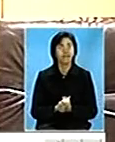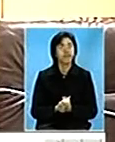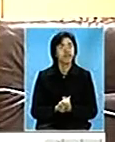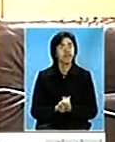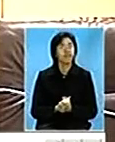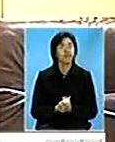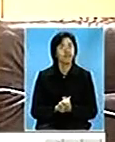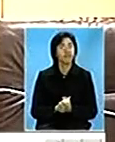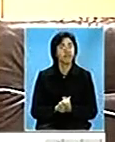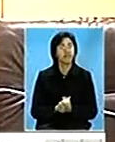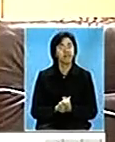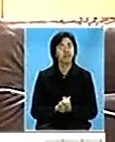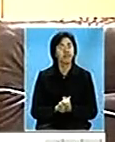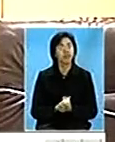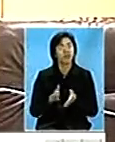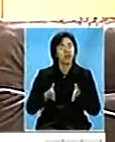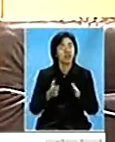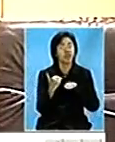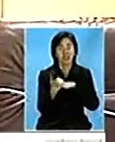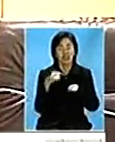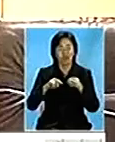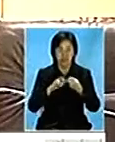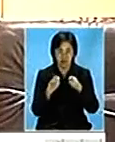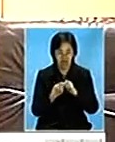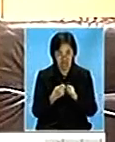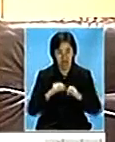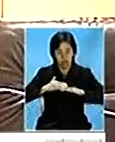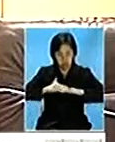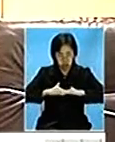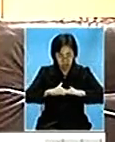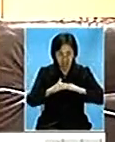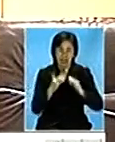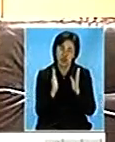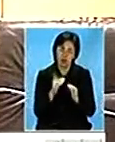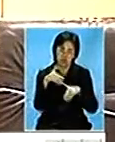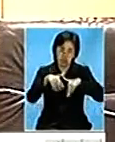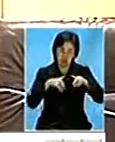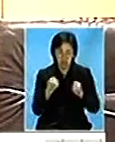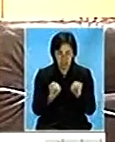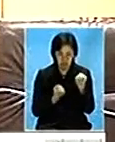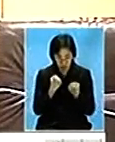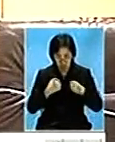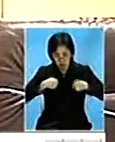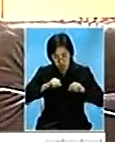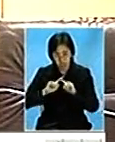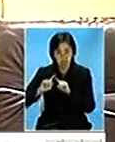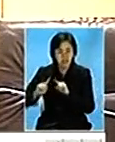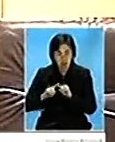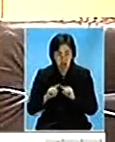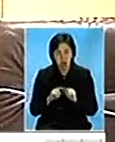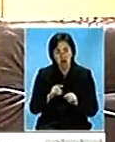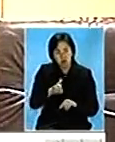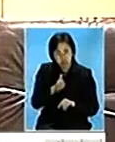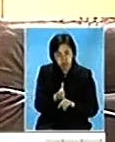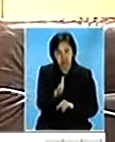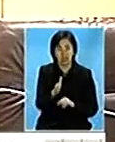เรื่องถนนชำรุดจนกระทั่งประชาชน เดือดร้อนแล้วก็ได้